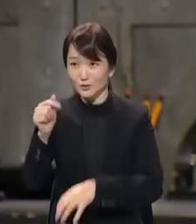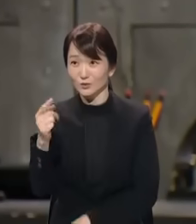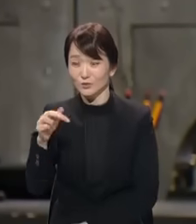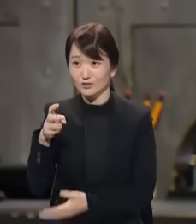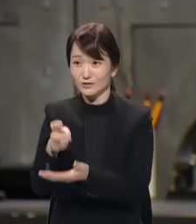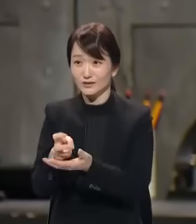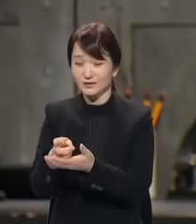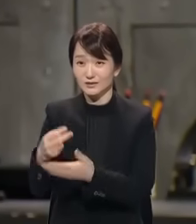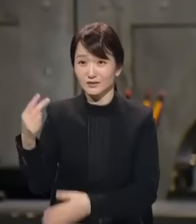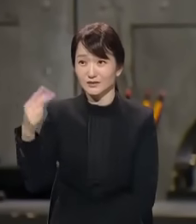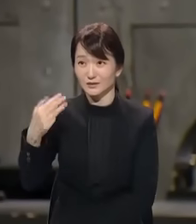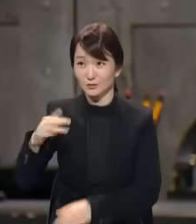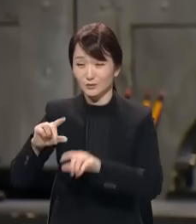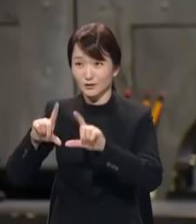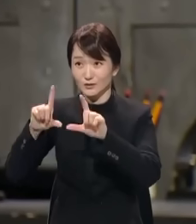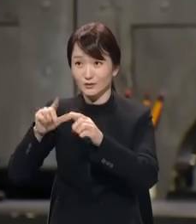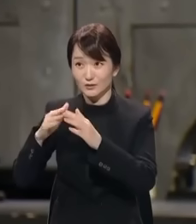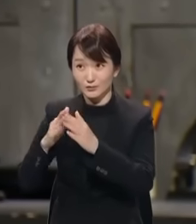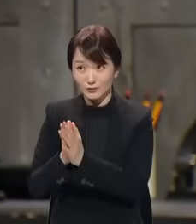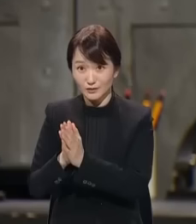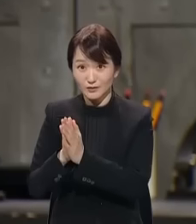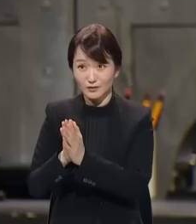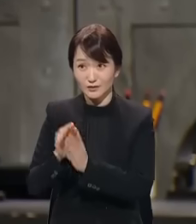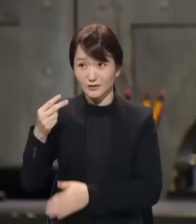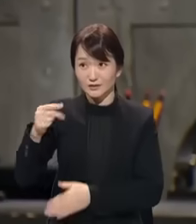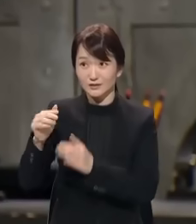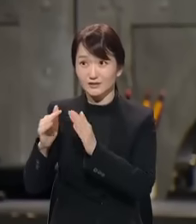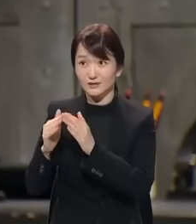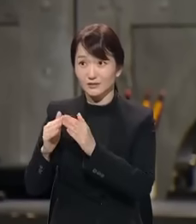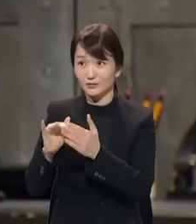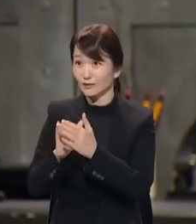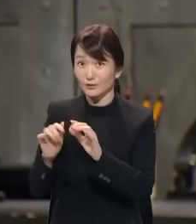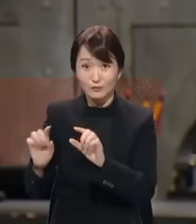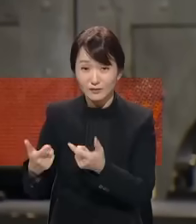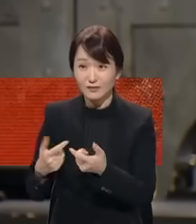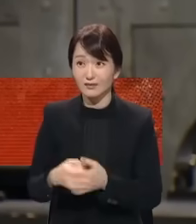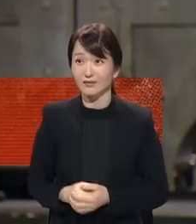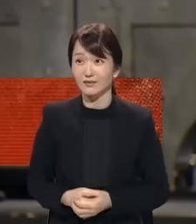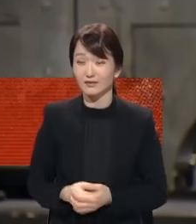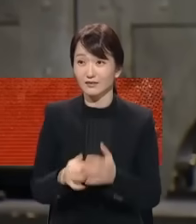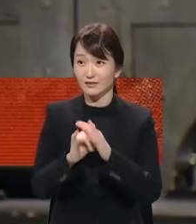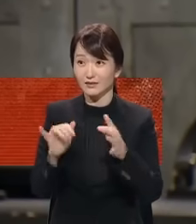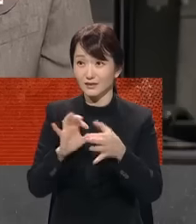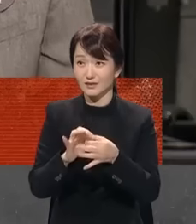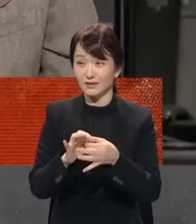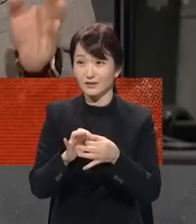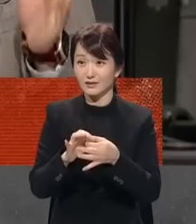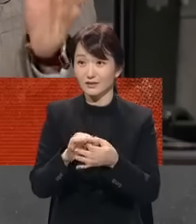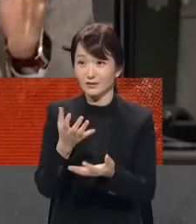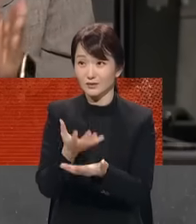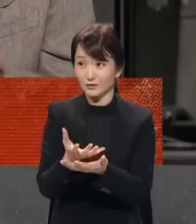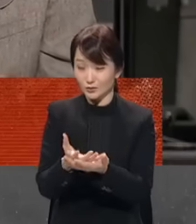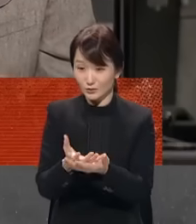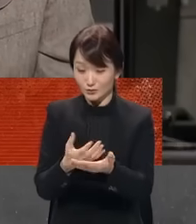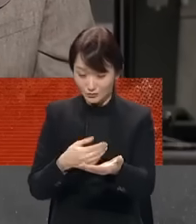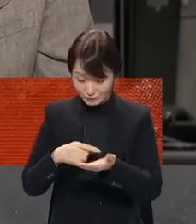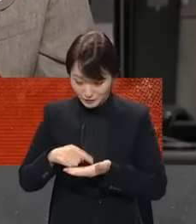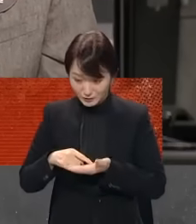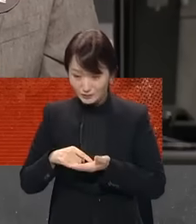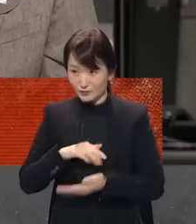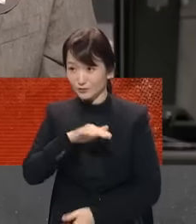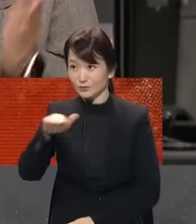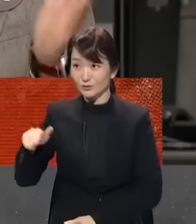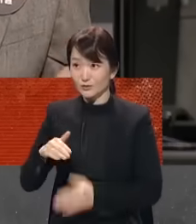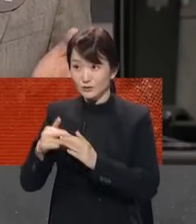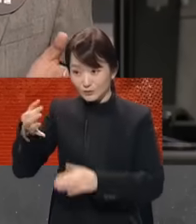2008년도에 폐지가 됐습니다. 시댁이 가족이 아니에요. 지금 가족관계 등록부 떼보시면요. 좋아요. 뭐 저희 집에서 보셔도 원망하셔도